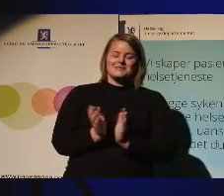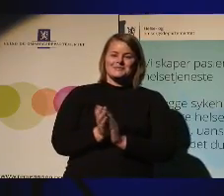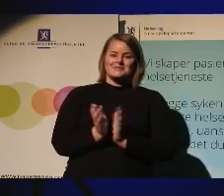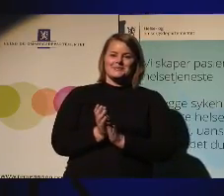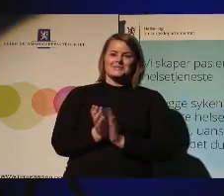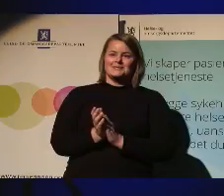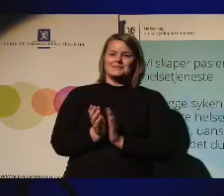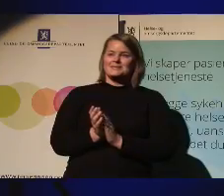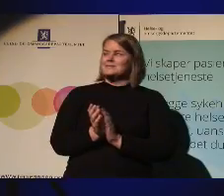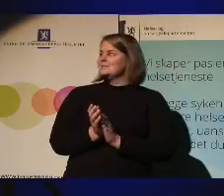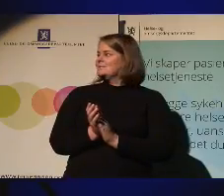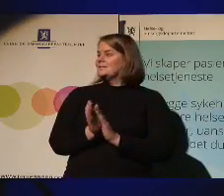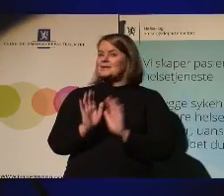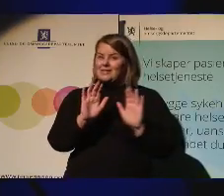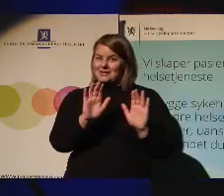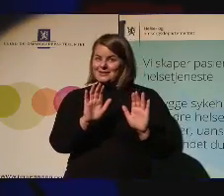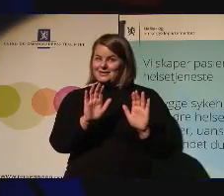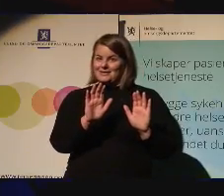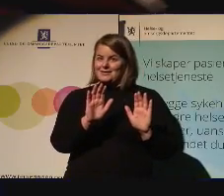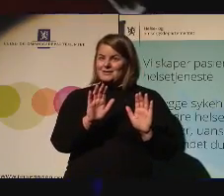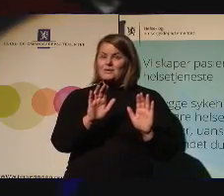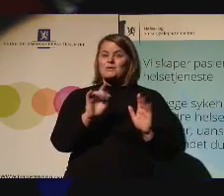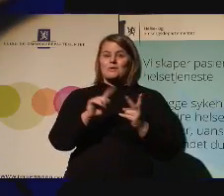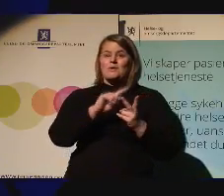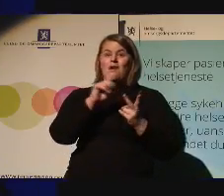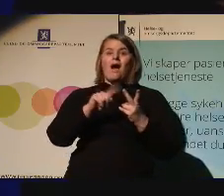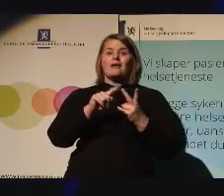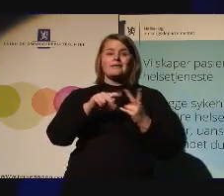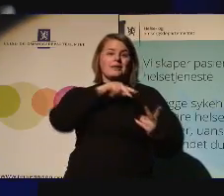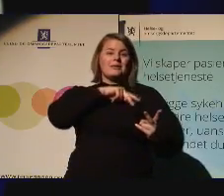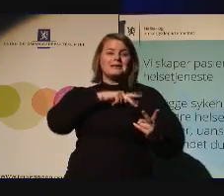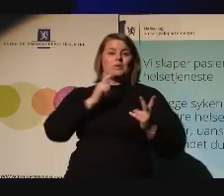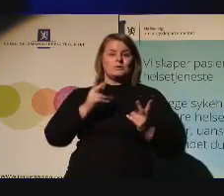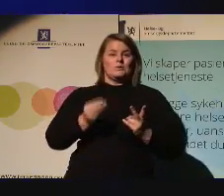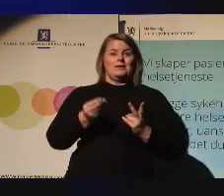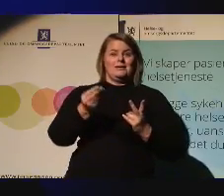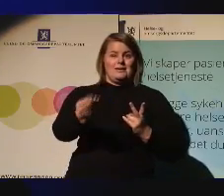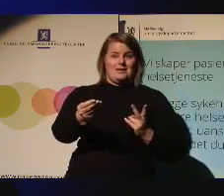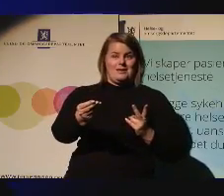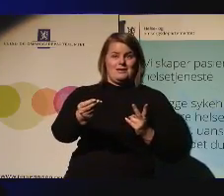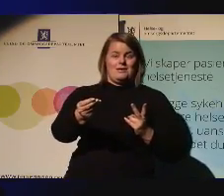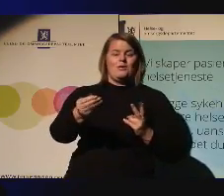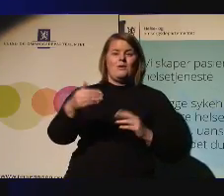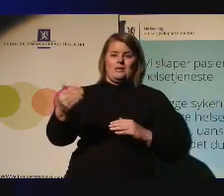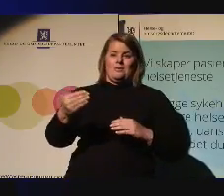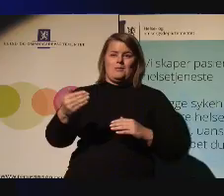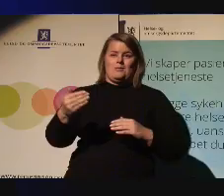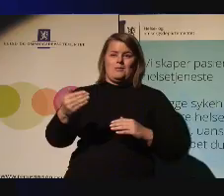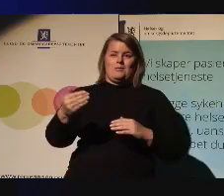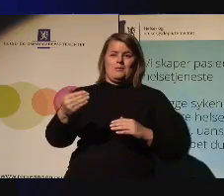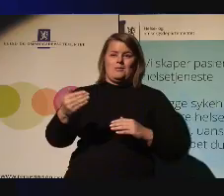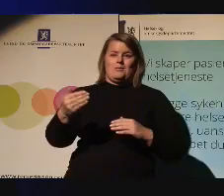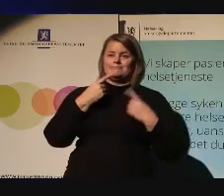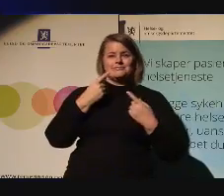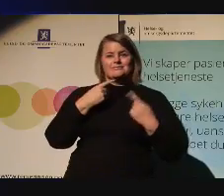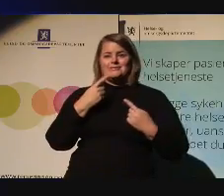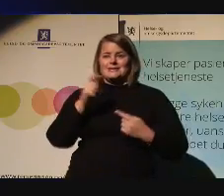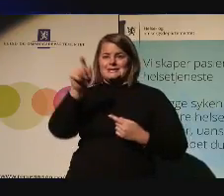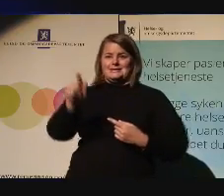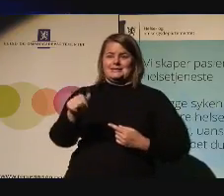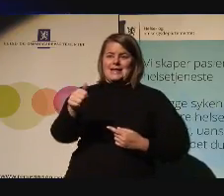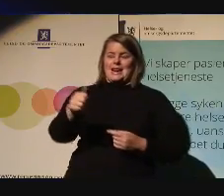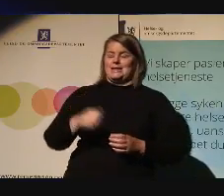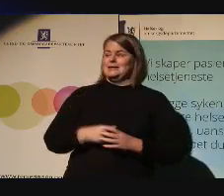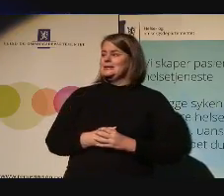Hvis dere kan vente bittelitt, så skal vi dele ut den andre prisen også, og så skal dere få si litt etterpå.